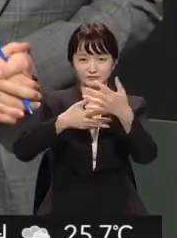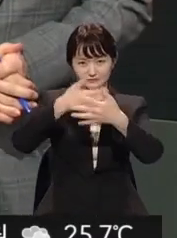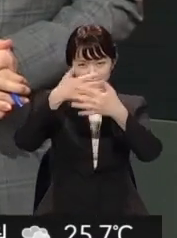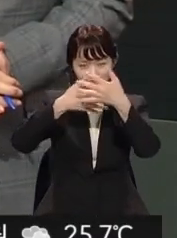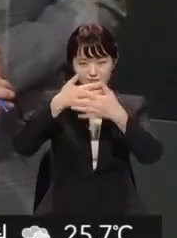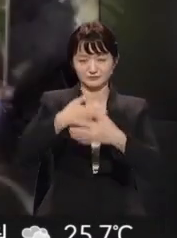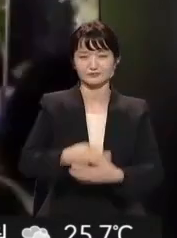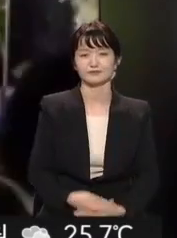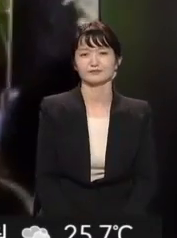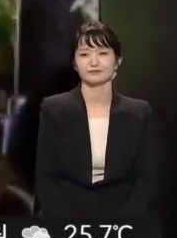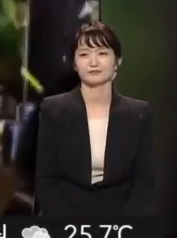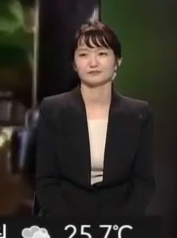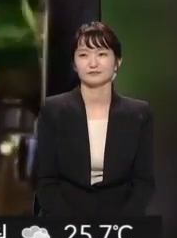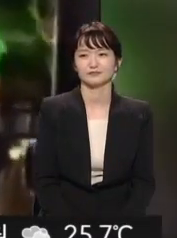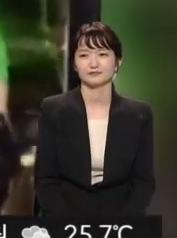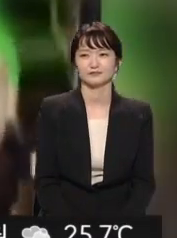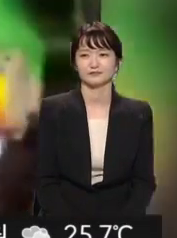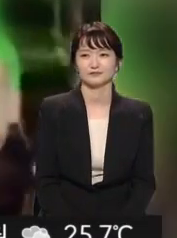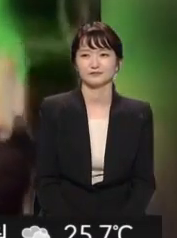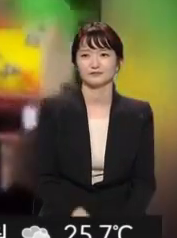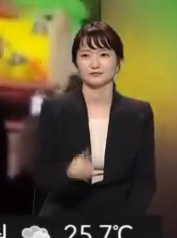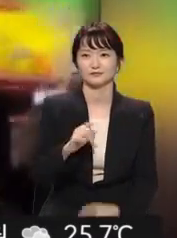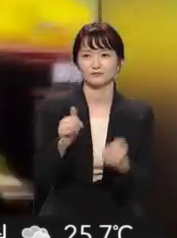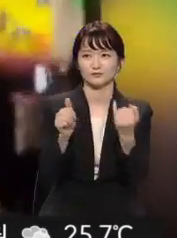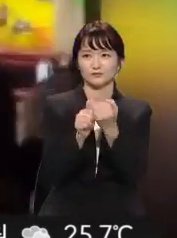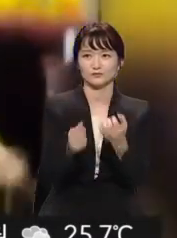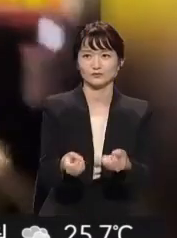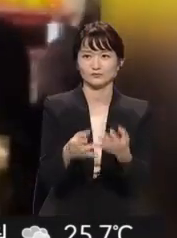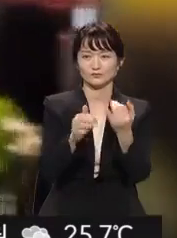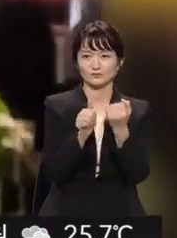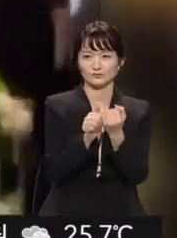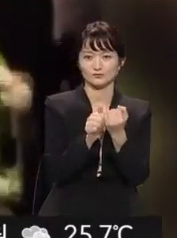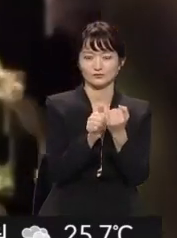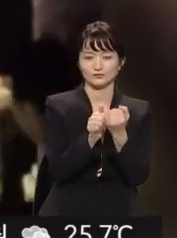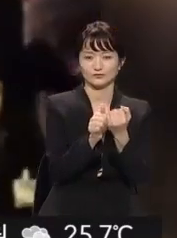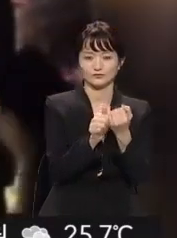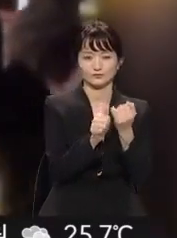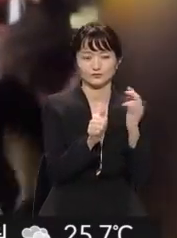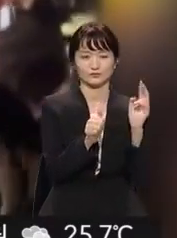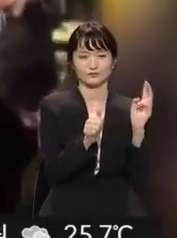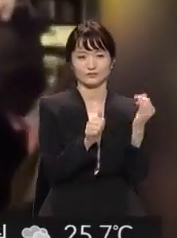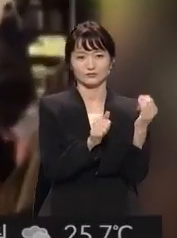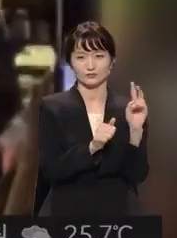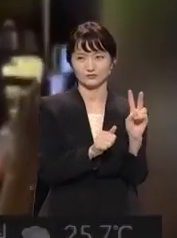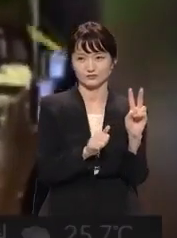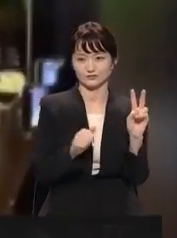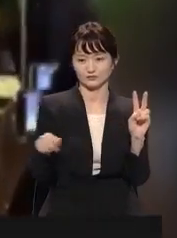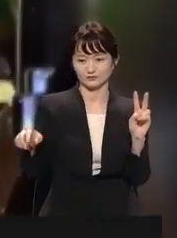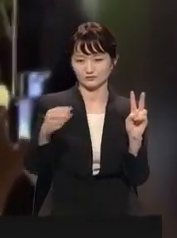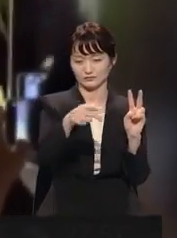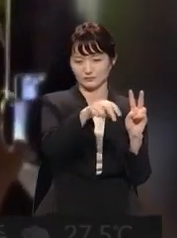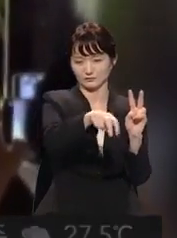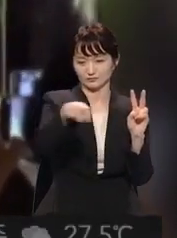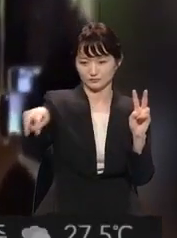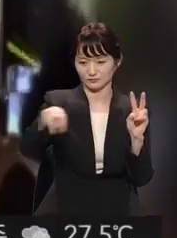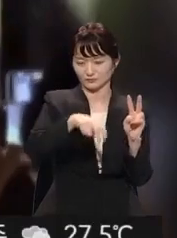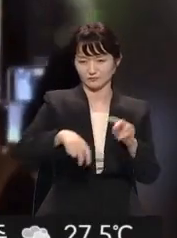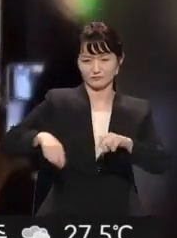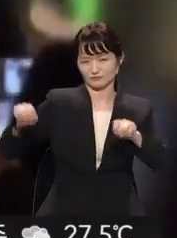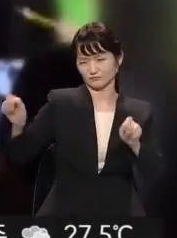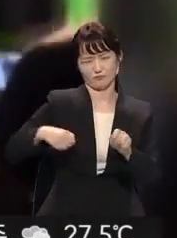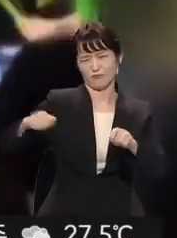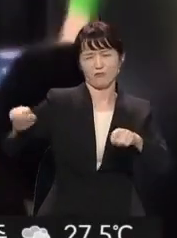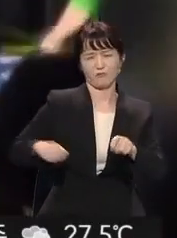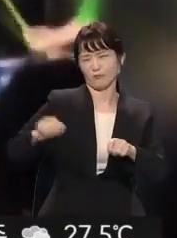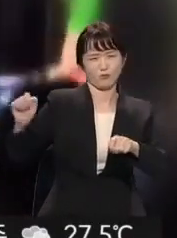만나보시죠. 자, 어느 결혼식장입니다. 오. 신랑 신부 앞에 두고 둥둥덕쿵덕 신명란 장구 공연.